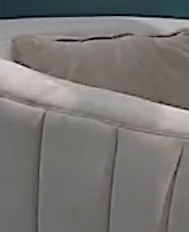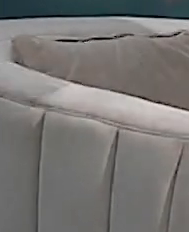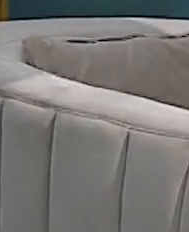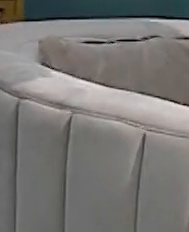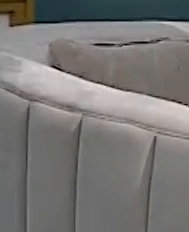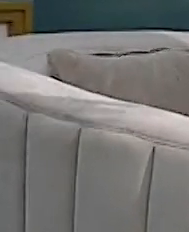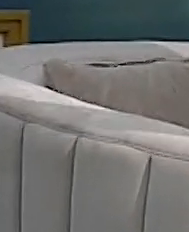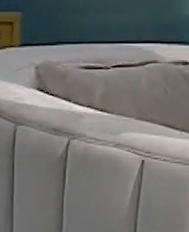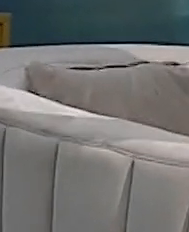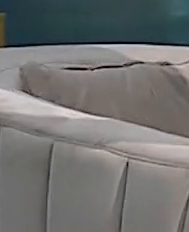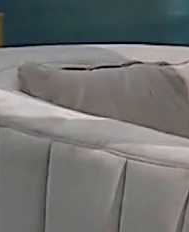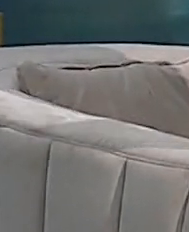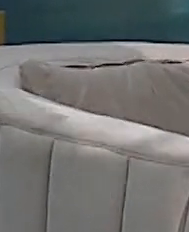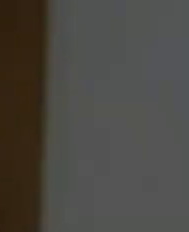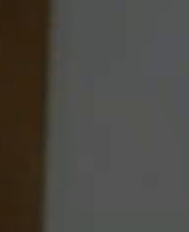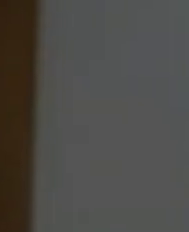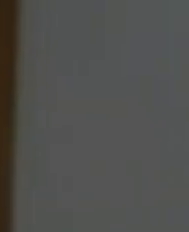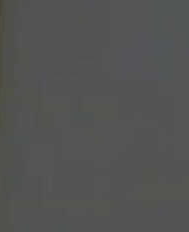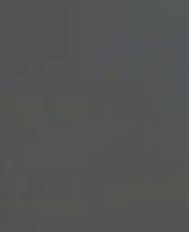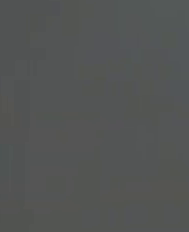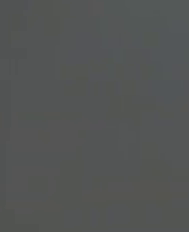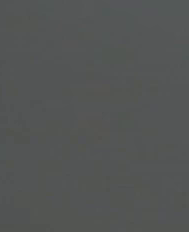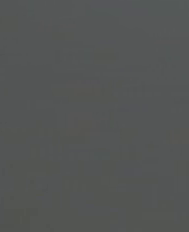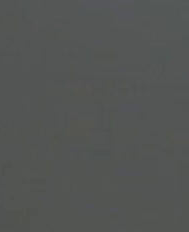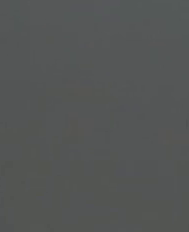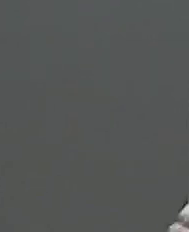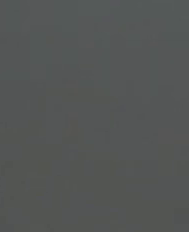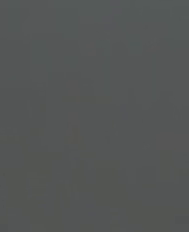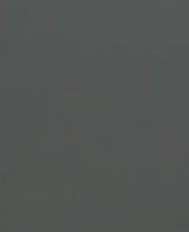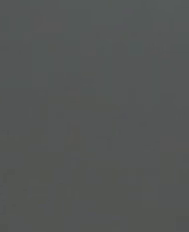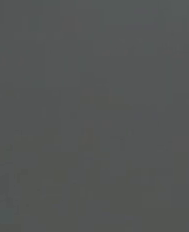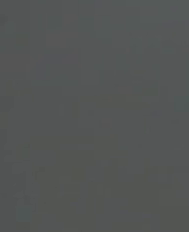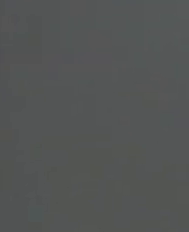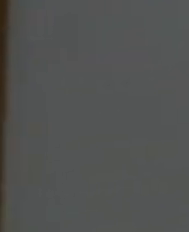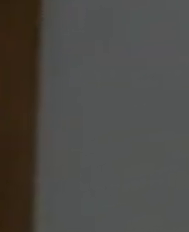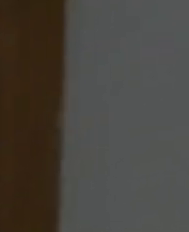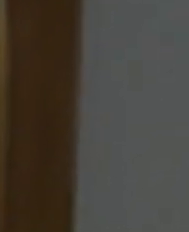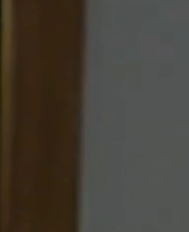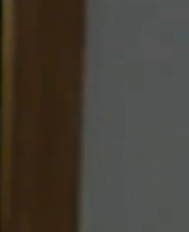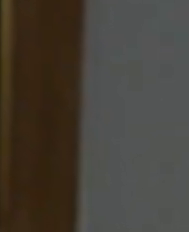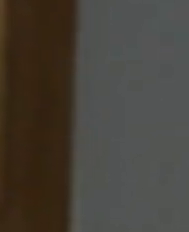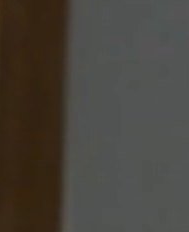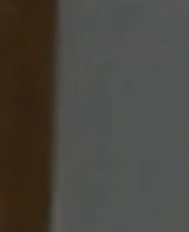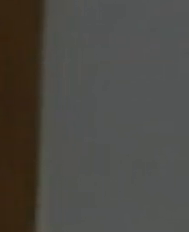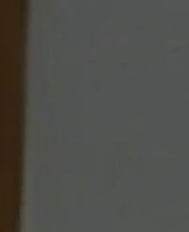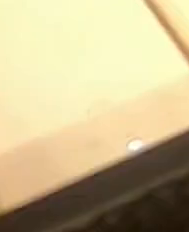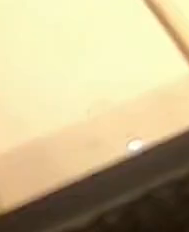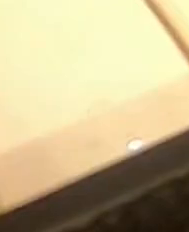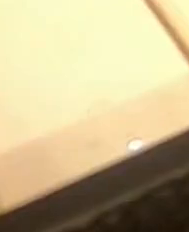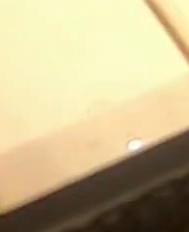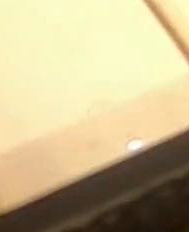اشتري فستان يطلع منظر، واشتري فاكهة تطلع سكر، ابقى كده